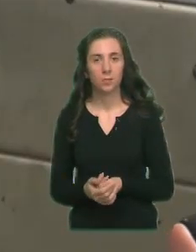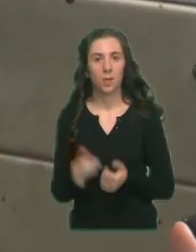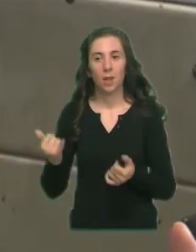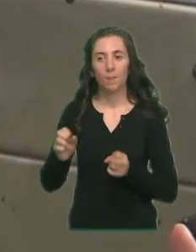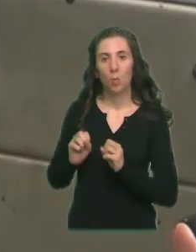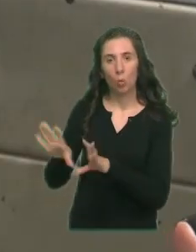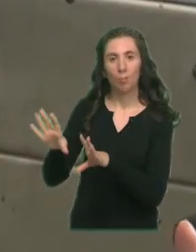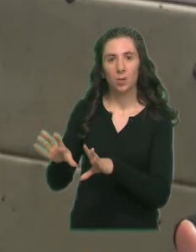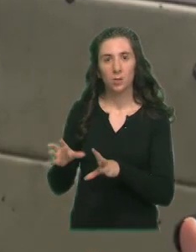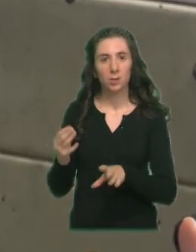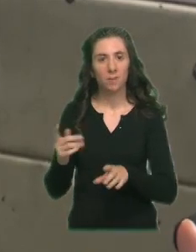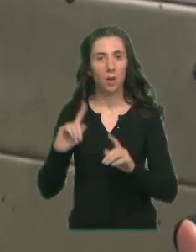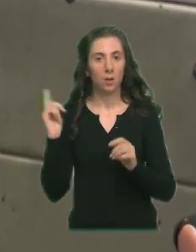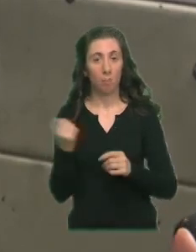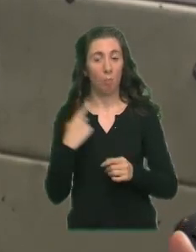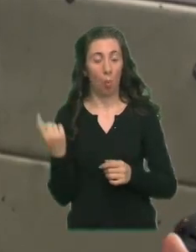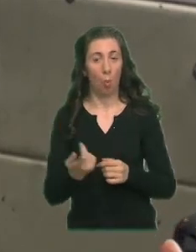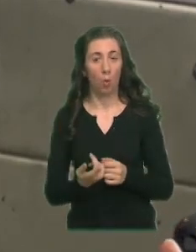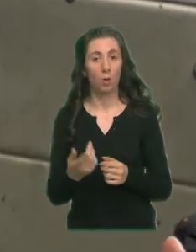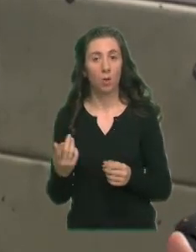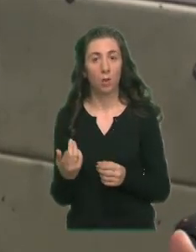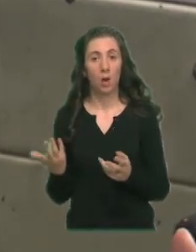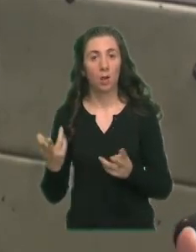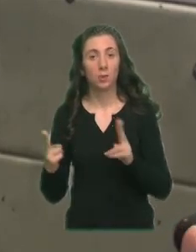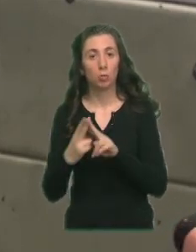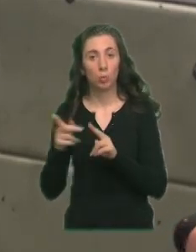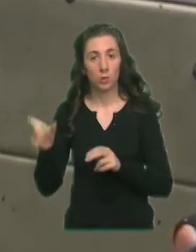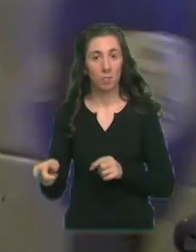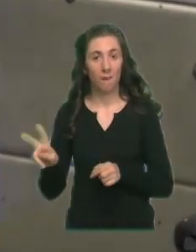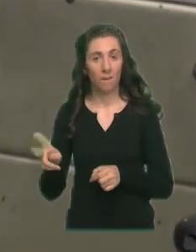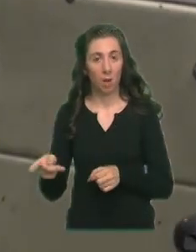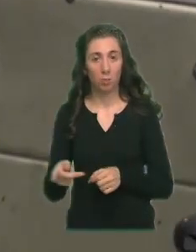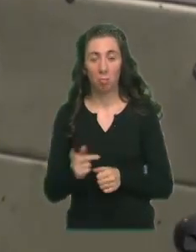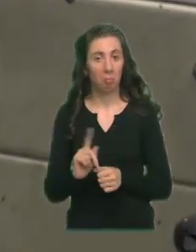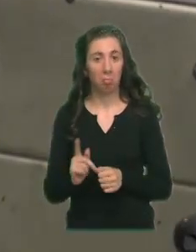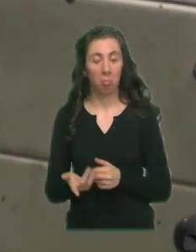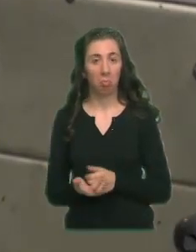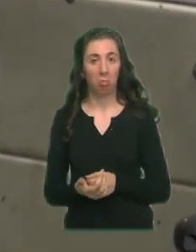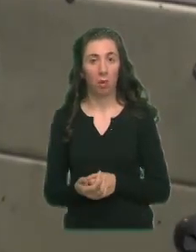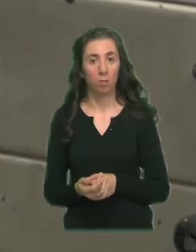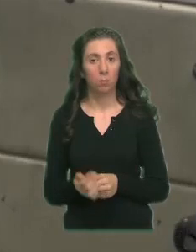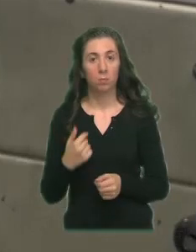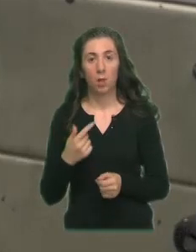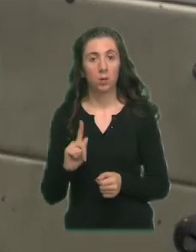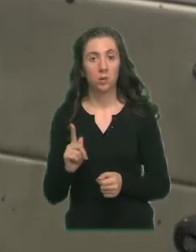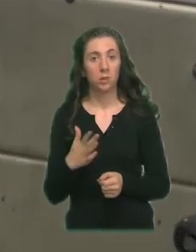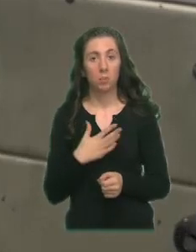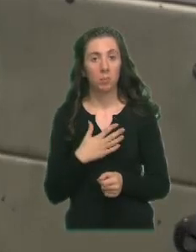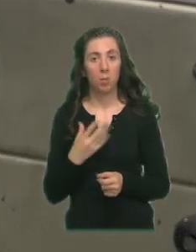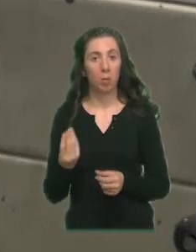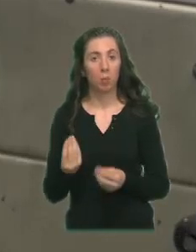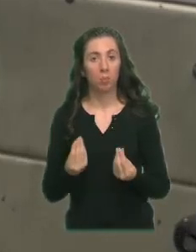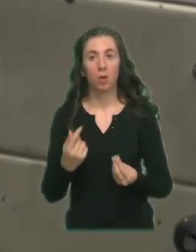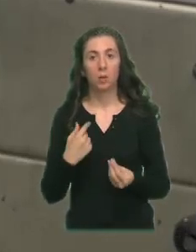ili odbacivanjem okoline kada su upoznali Vladu? Ne, mislim, ja nisam imao